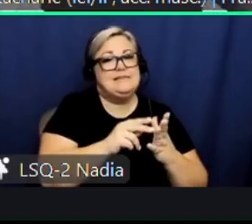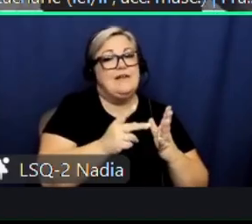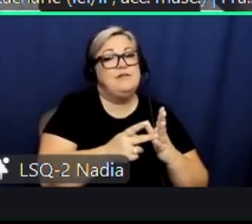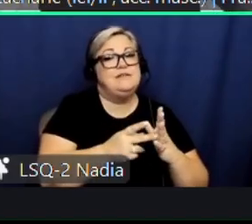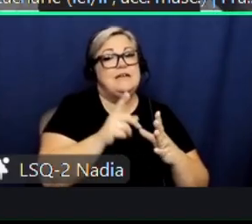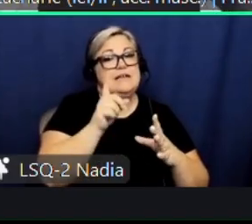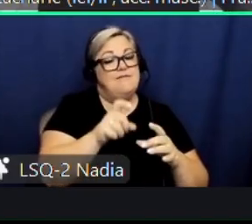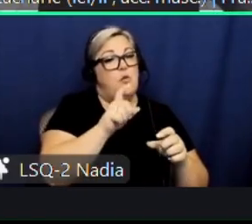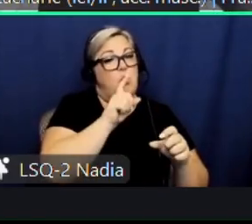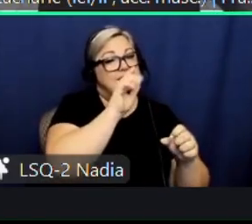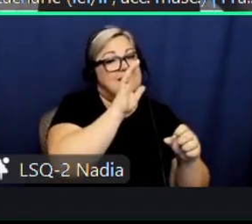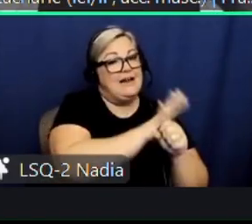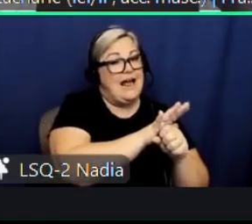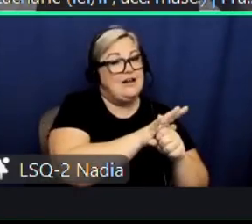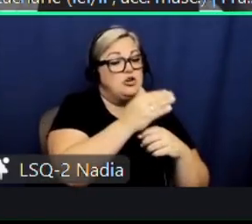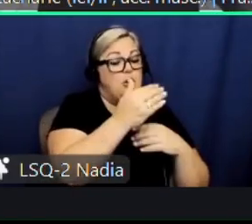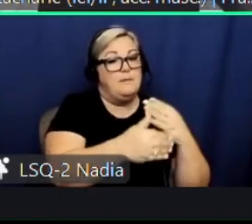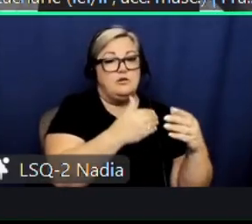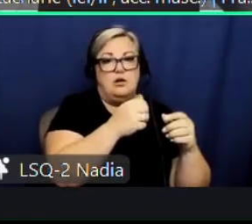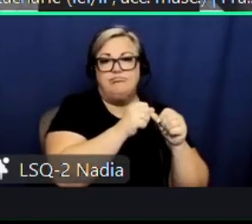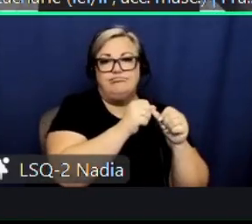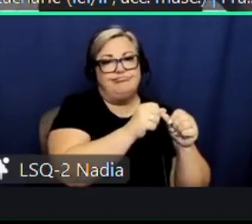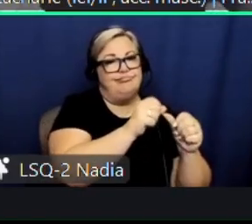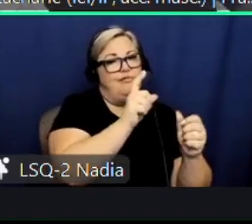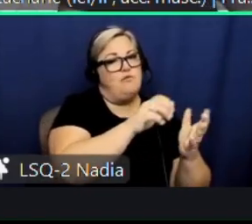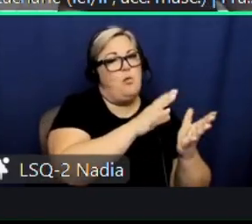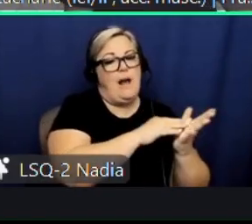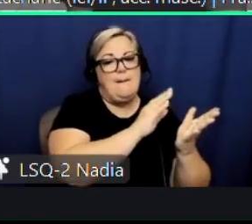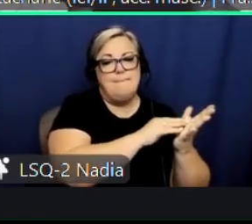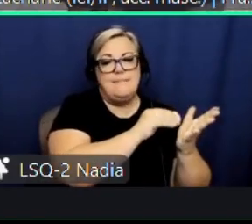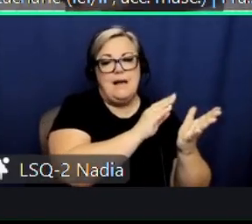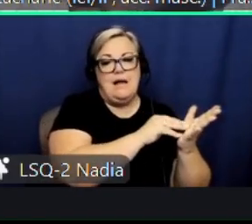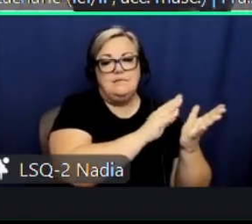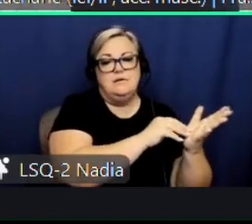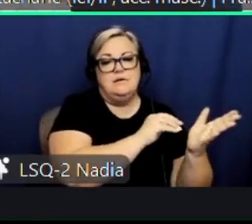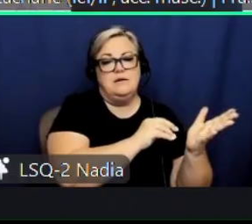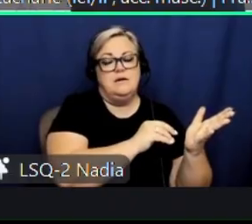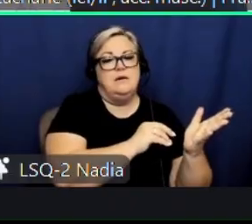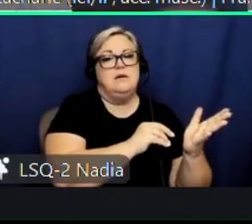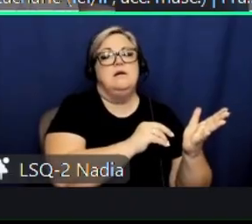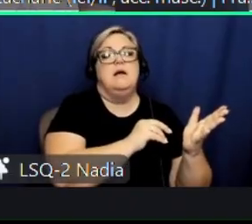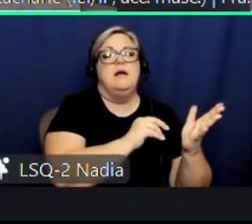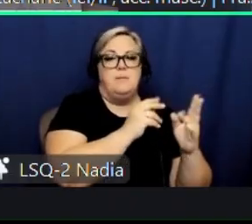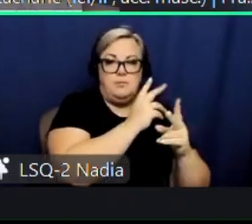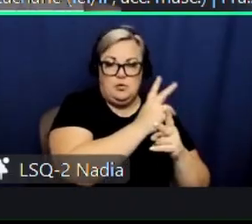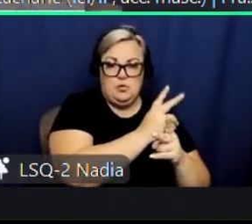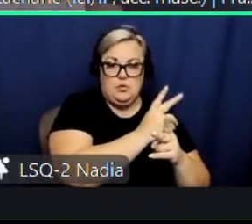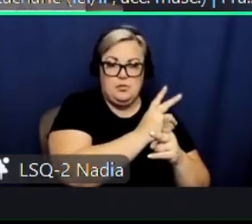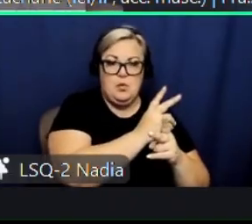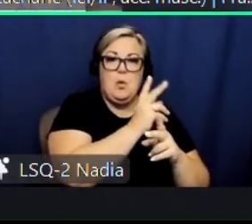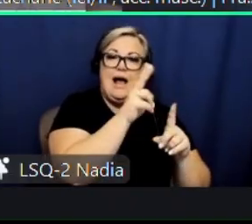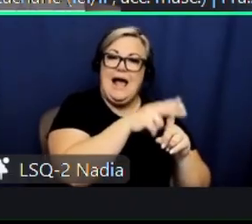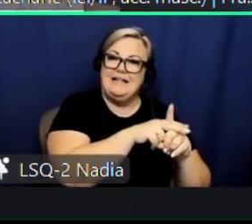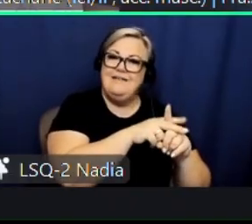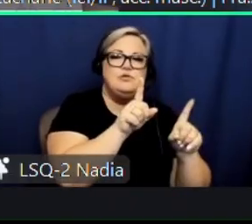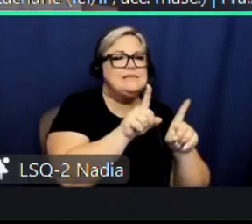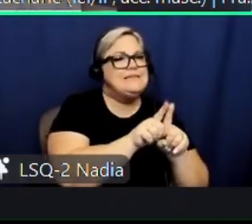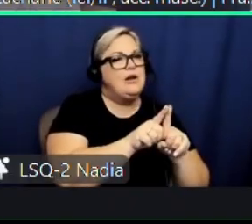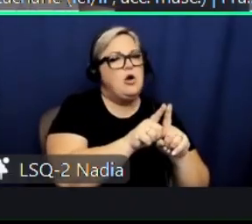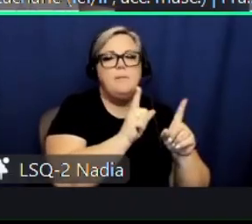dire de s'engager dans une démarche continue d'apprentissage et d'amélioration et de traiter les rendez-vous comme une